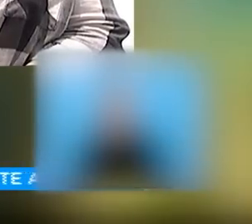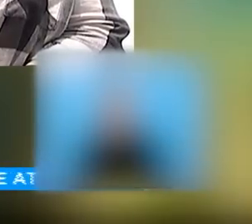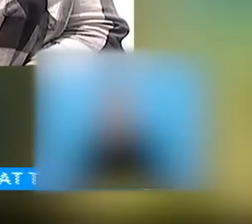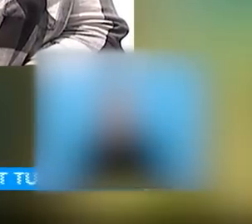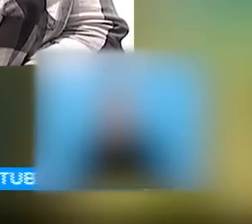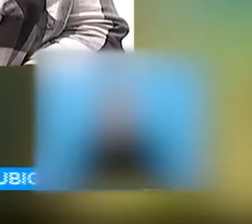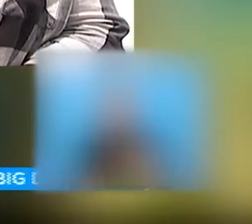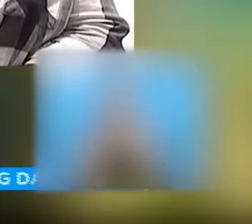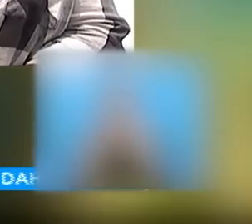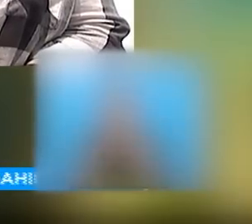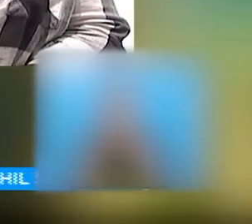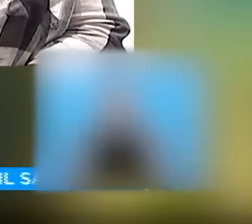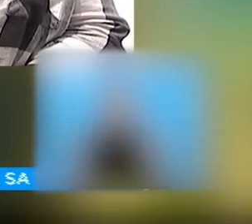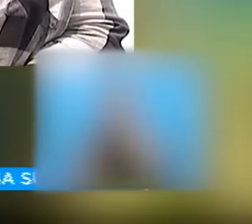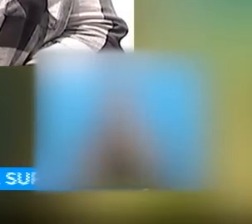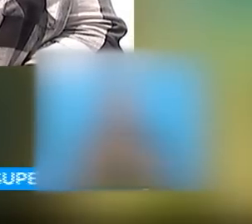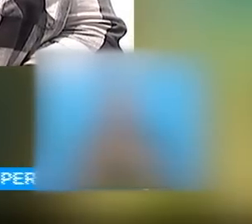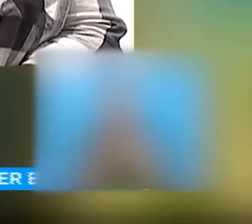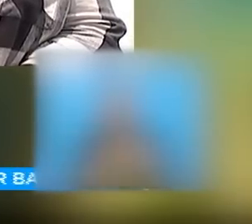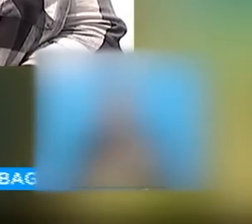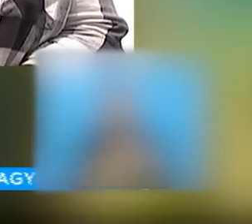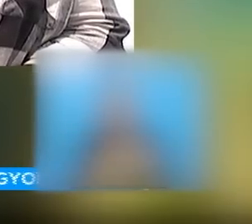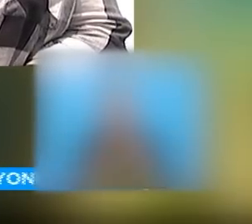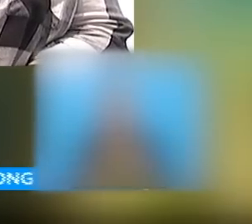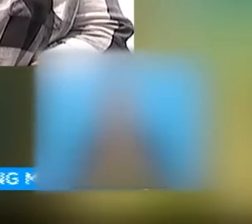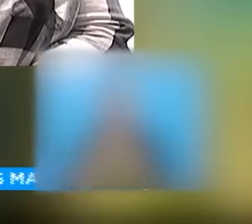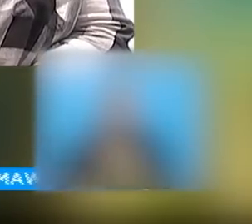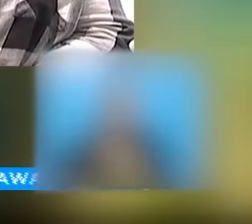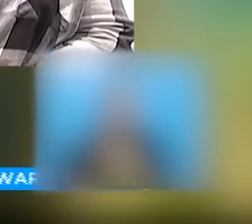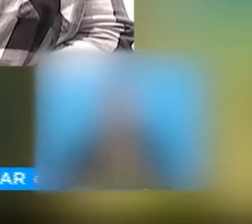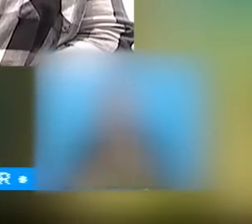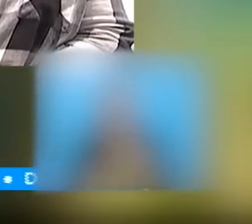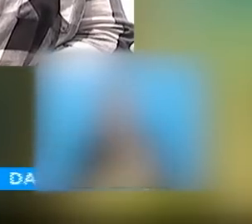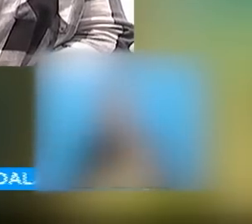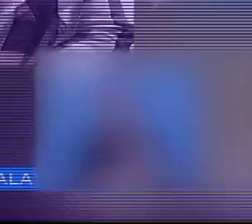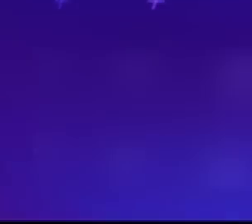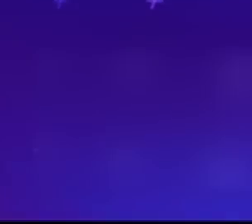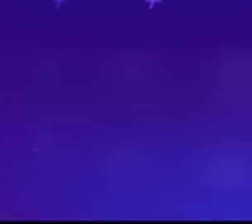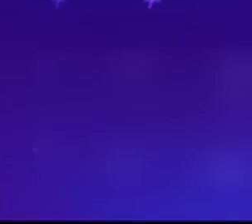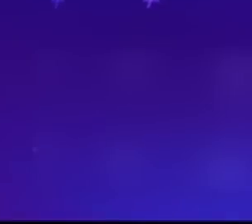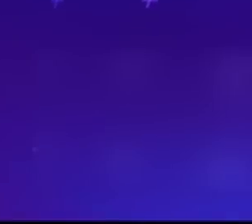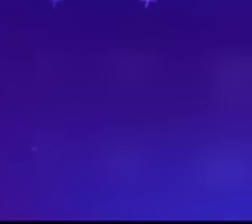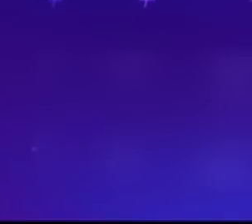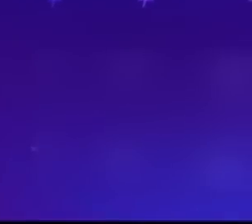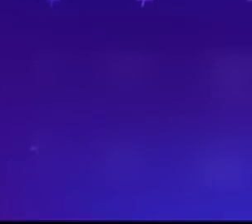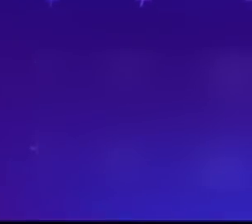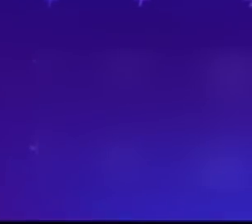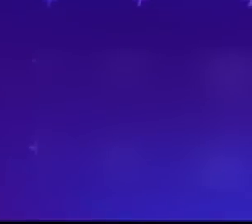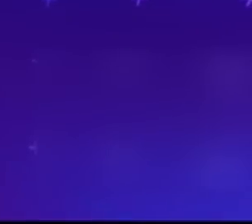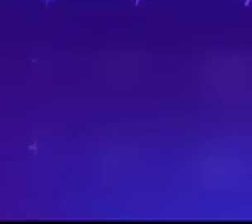Maraming salamat. Nagulat mula sa Philippine Navy Headquarters sa Maynila, Maricel Halili.